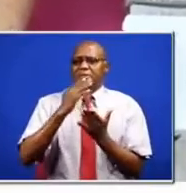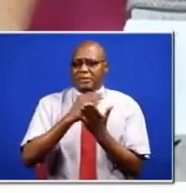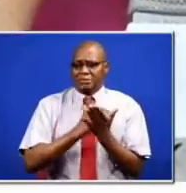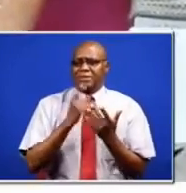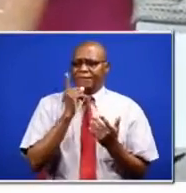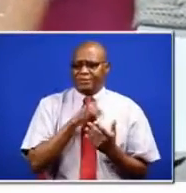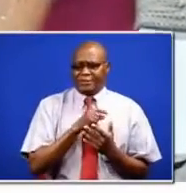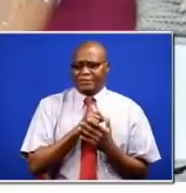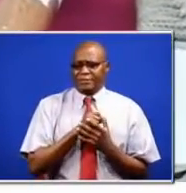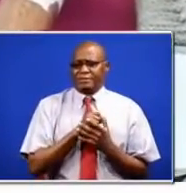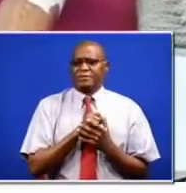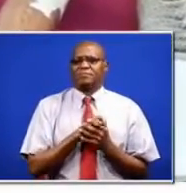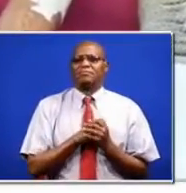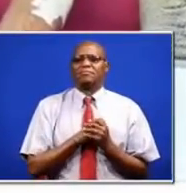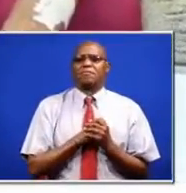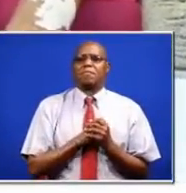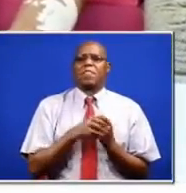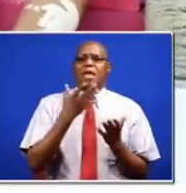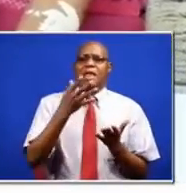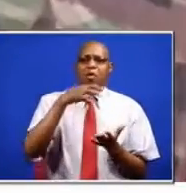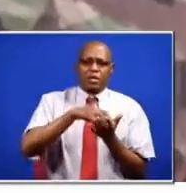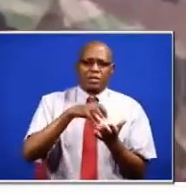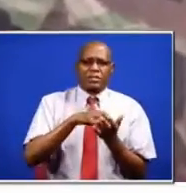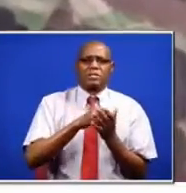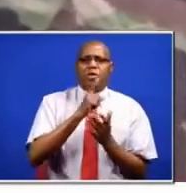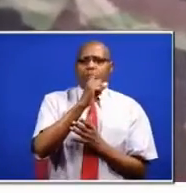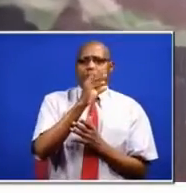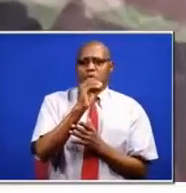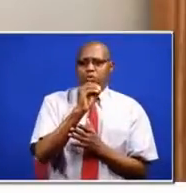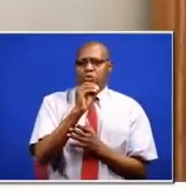sasa tuko na cases